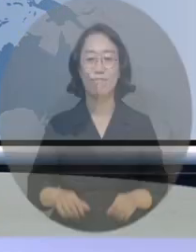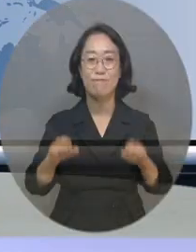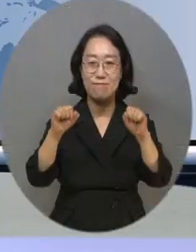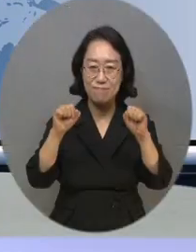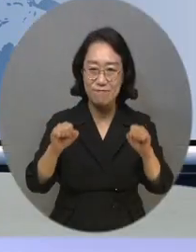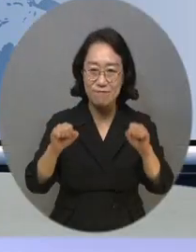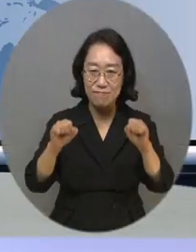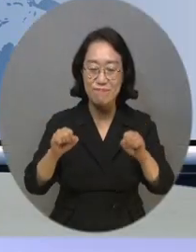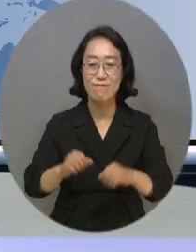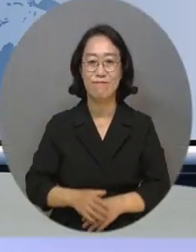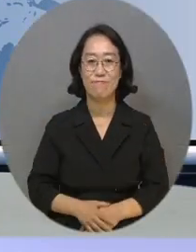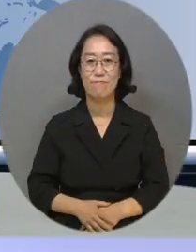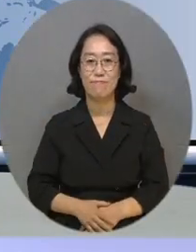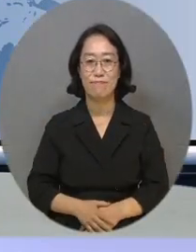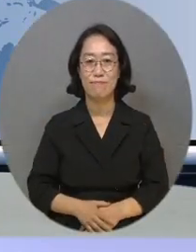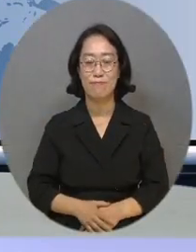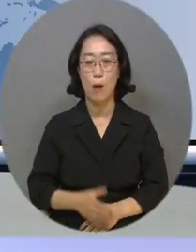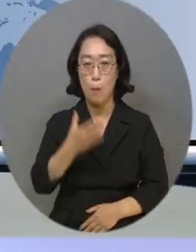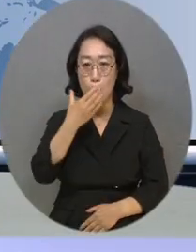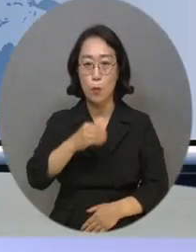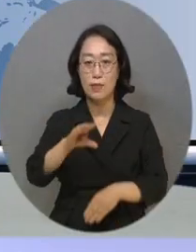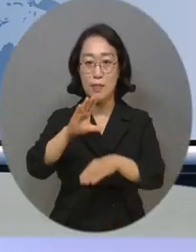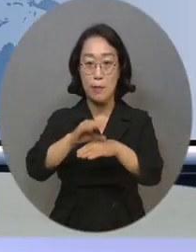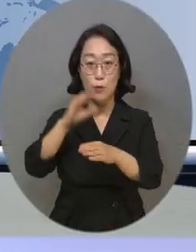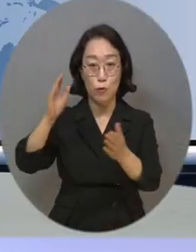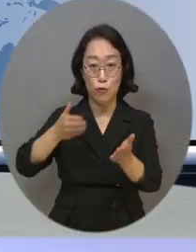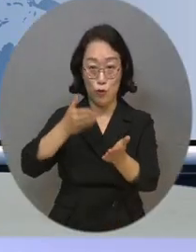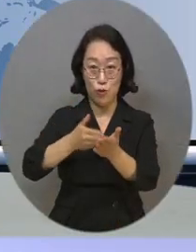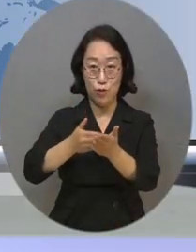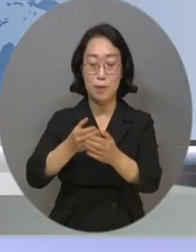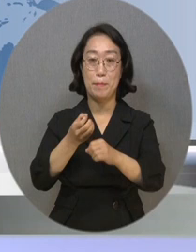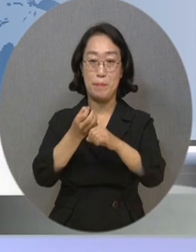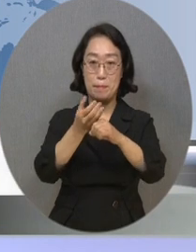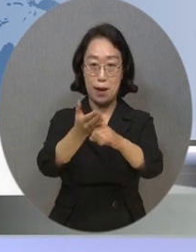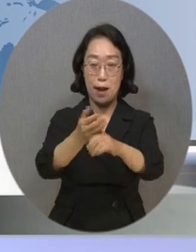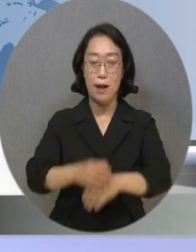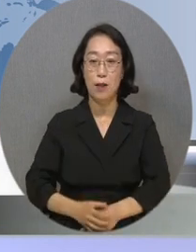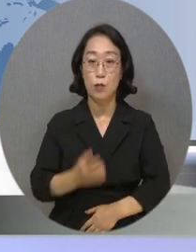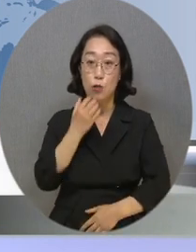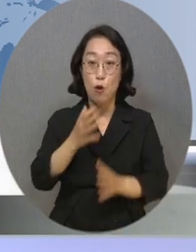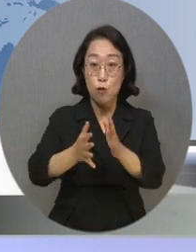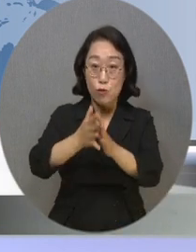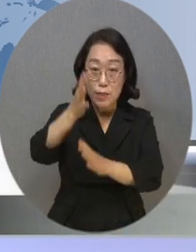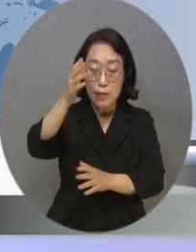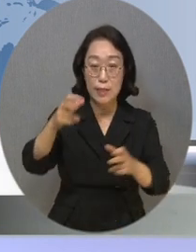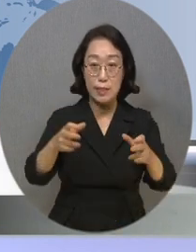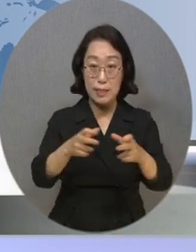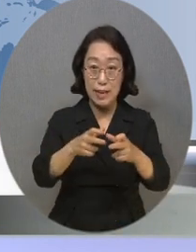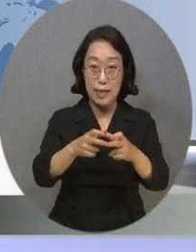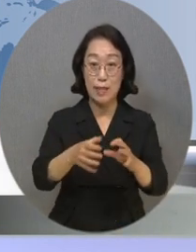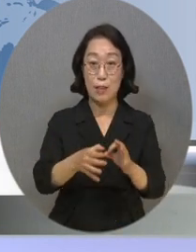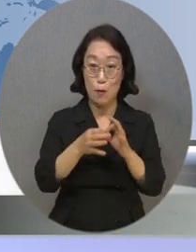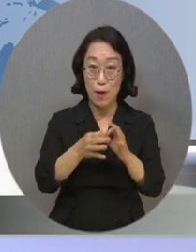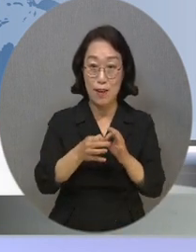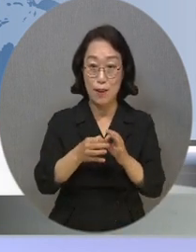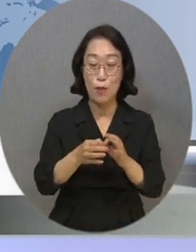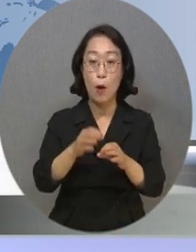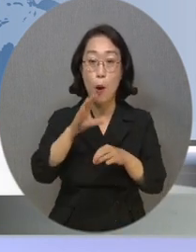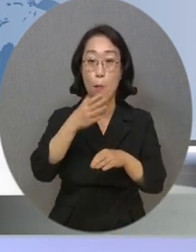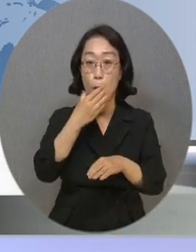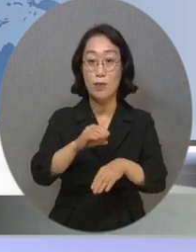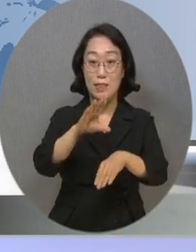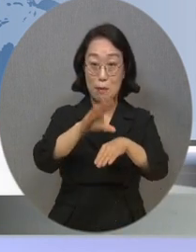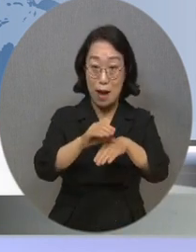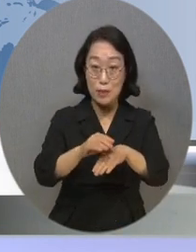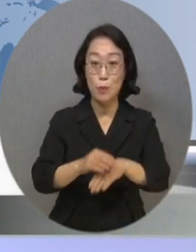시청자 여러분 안녕하십니까? WBC 복지TV 뉴스 24입니다. 서울시와 장애인 복지 전문 채널 WBC